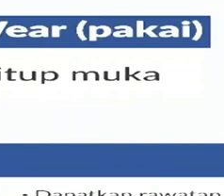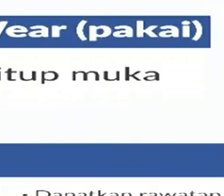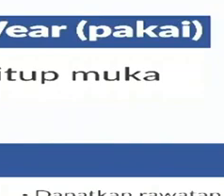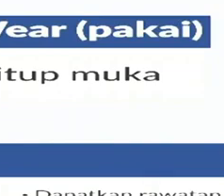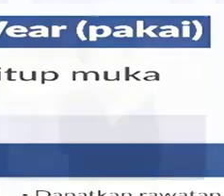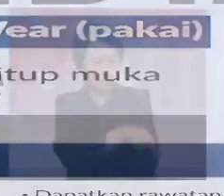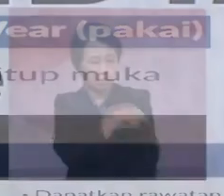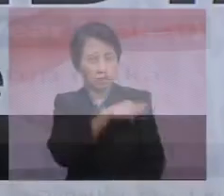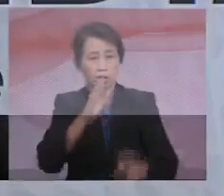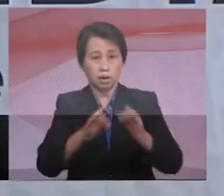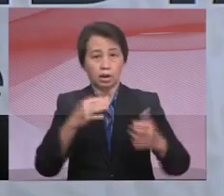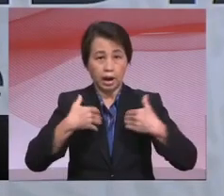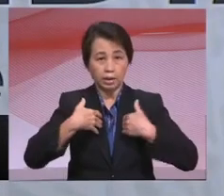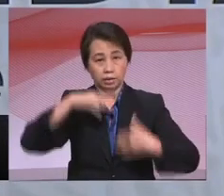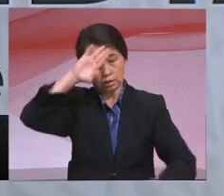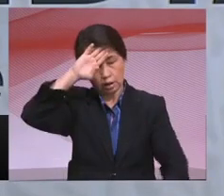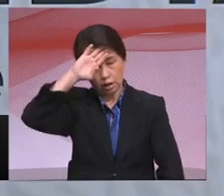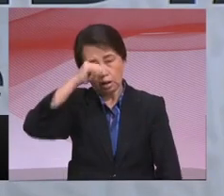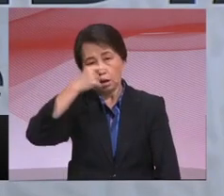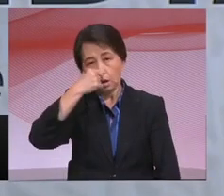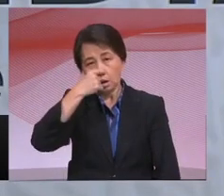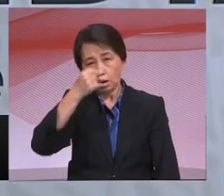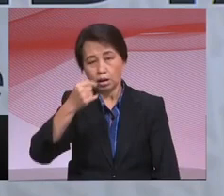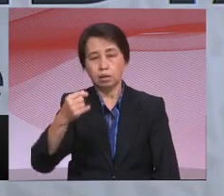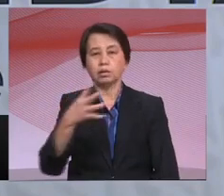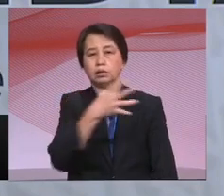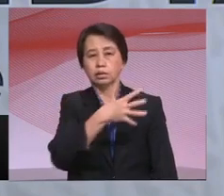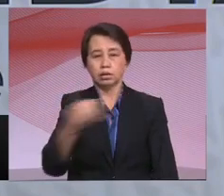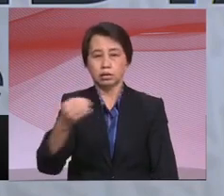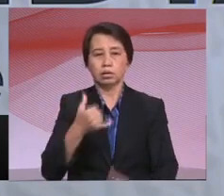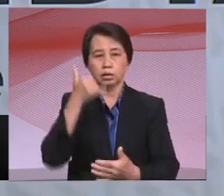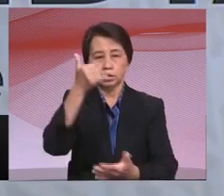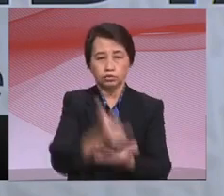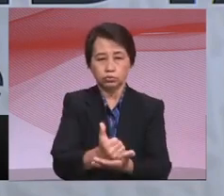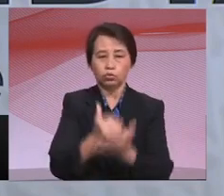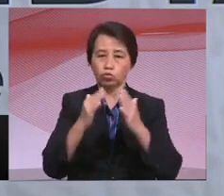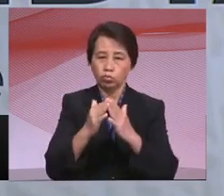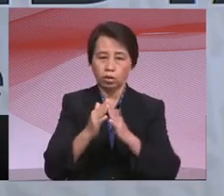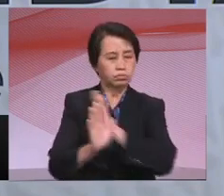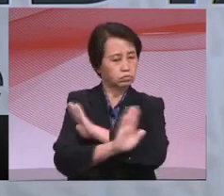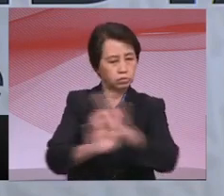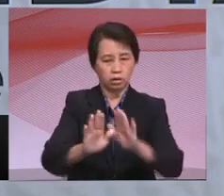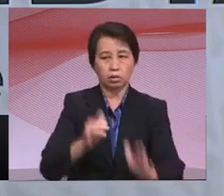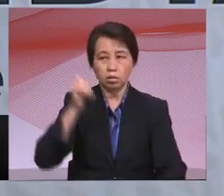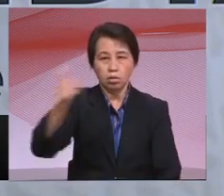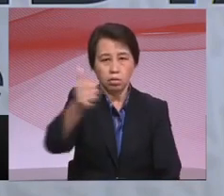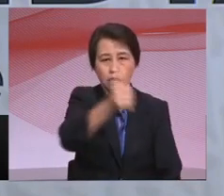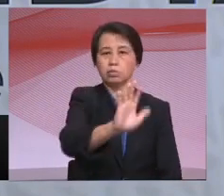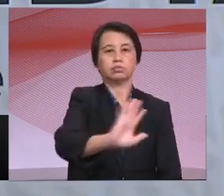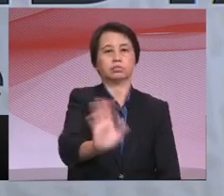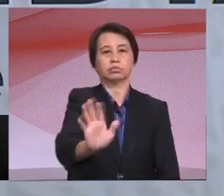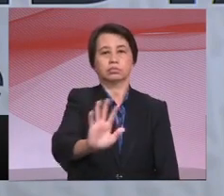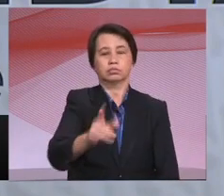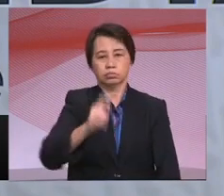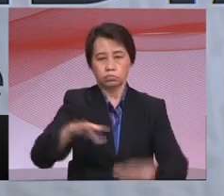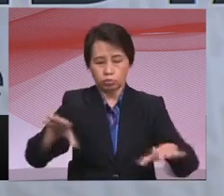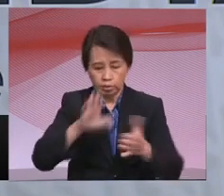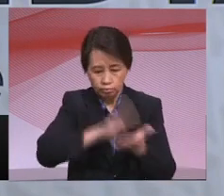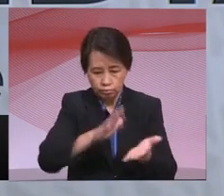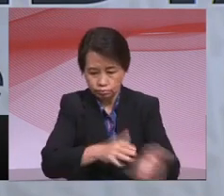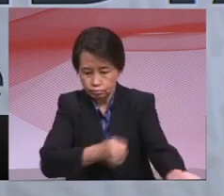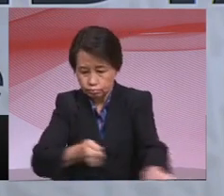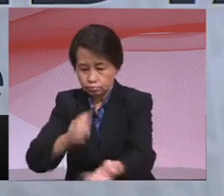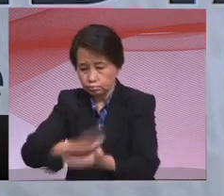segera jika bergejala. Duduk di rumah dan elakkan kunjung-mengunjung. Lakukan aktiviti disinfeksi dan pembersihan